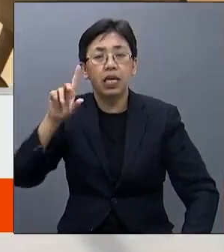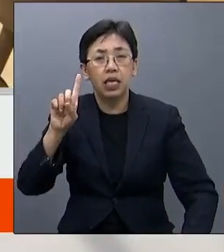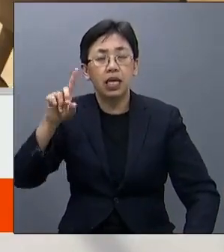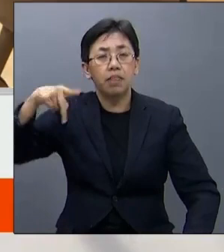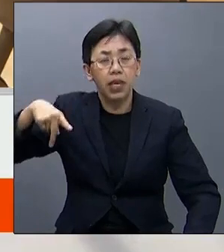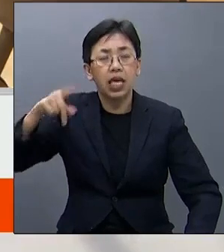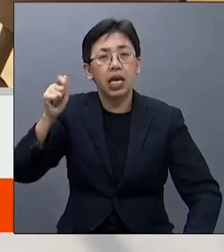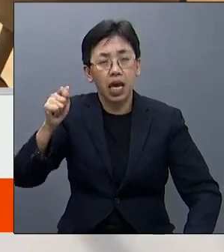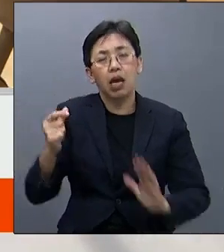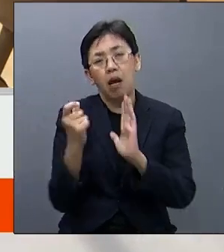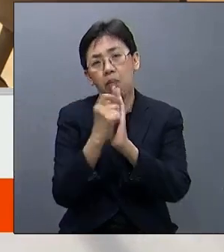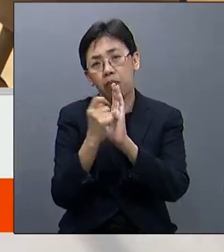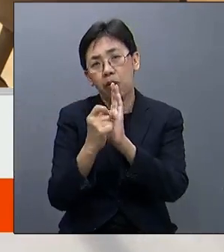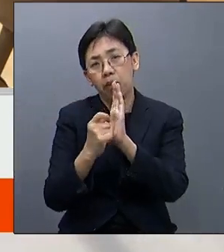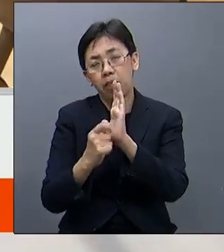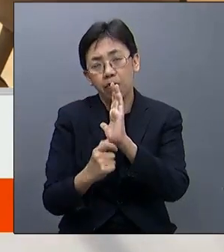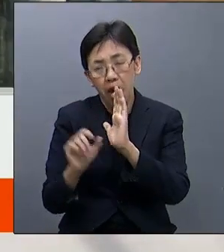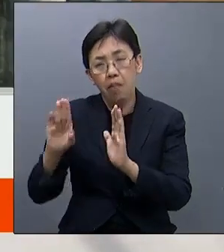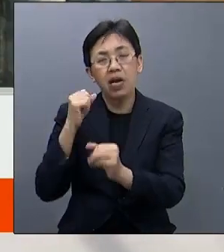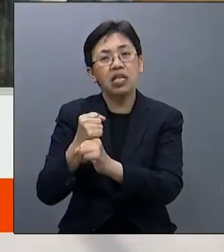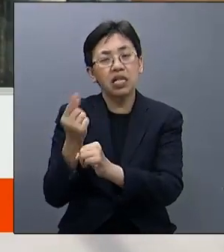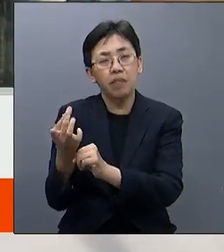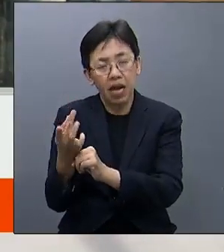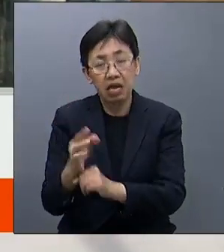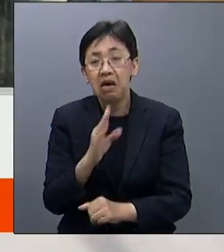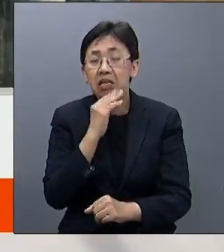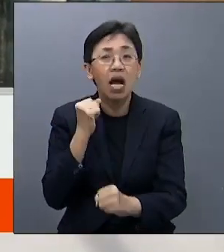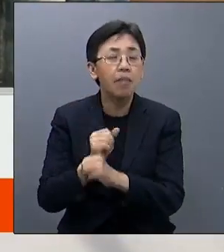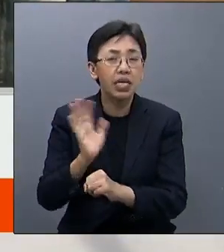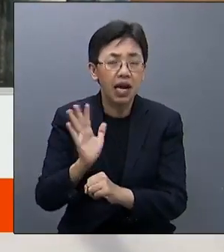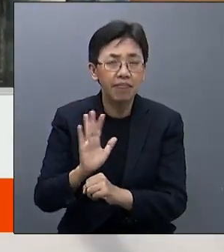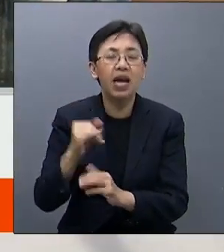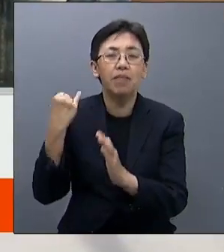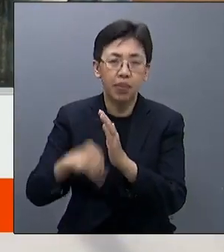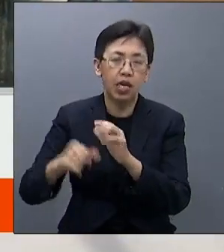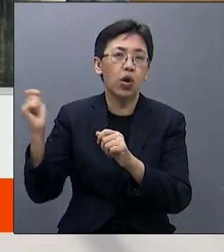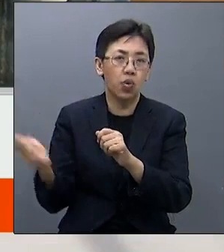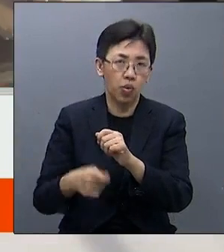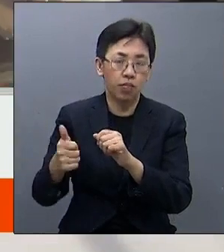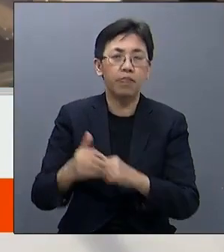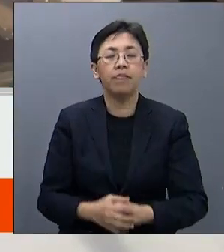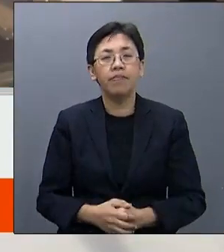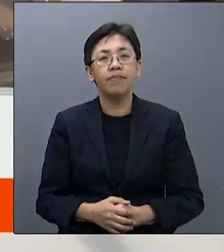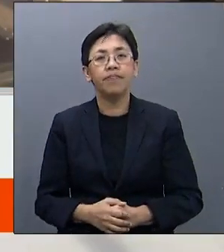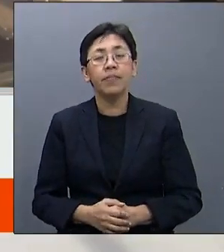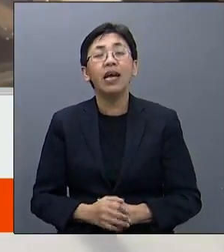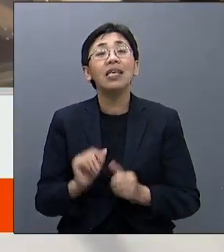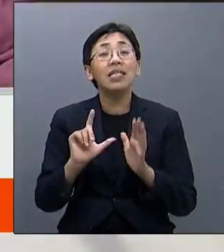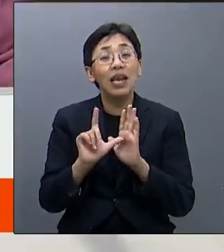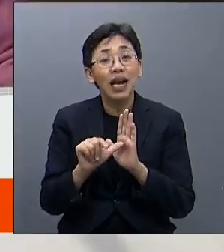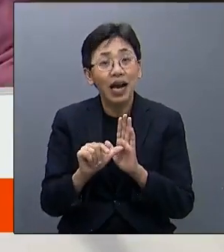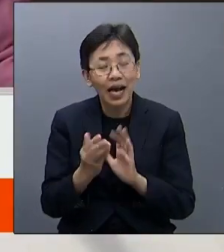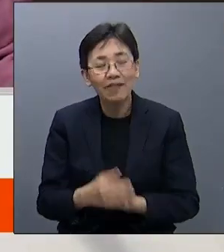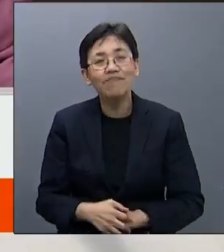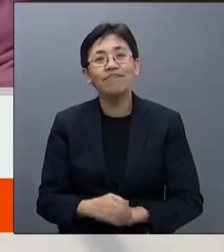ซคูริตี้ของ PDPA ต้องทำ ค่ะท่านเลขา ก็มีโอกาสที่จะโดนลงโทษได ้ท่านเลขาก่อนหน้านี้ค่ะคือเรา